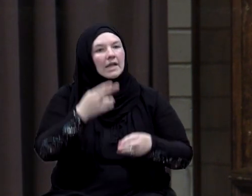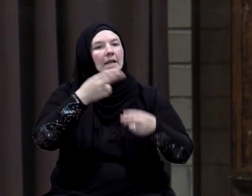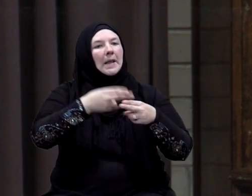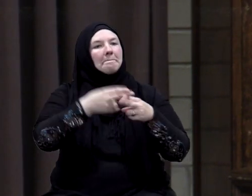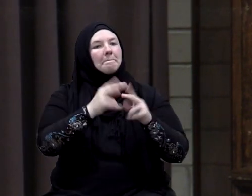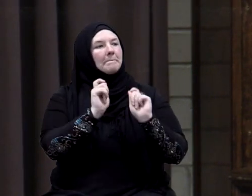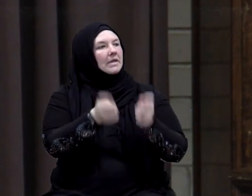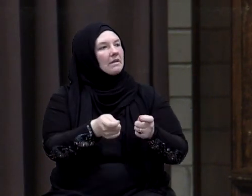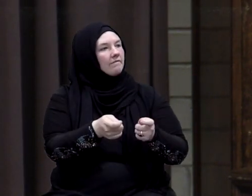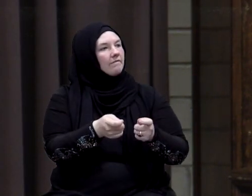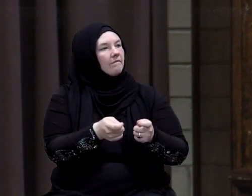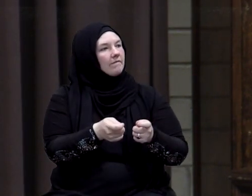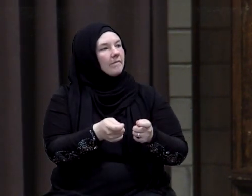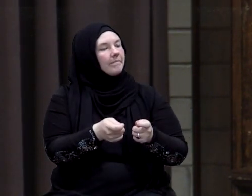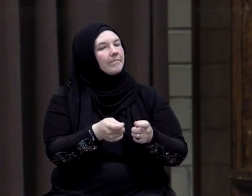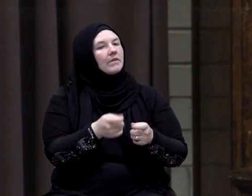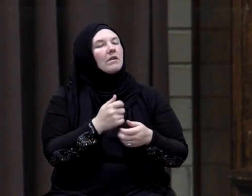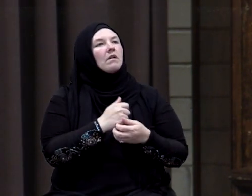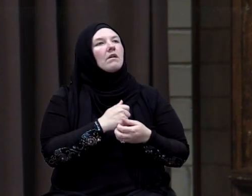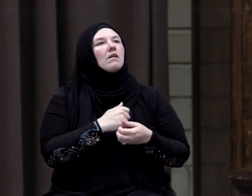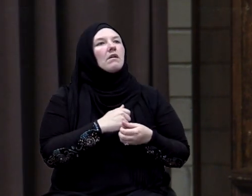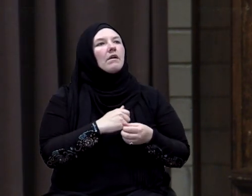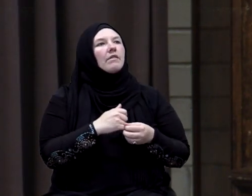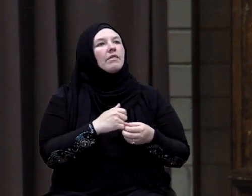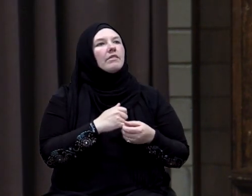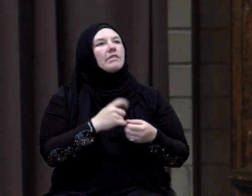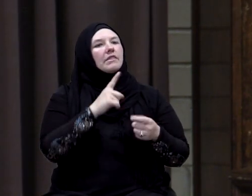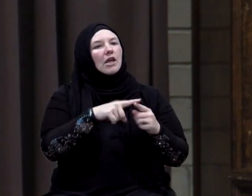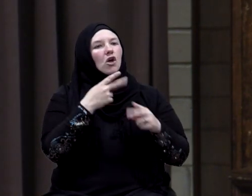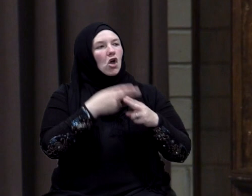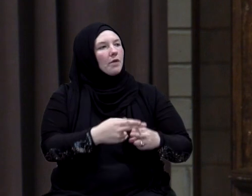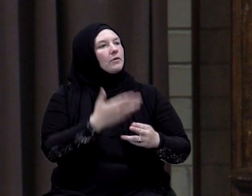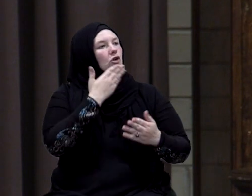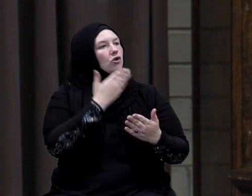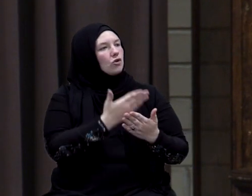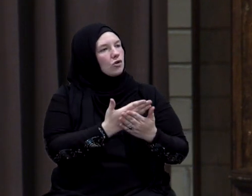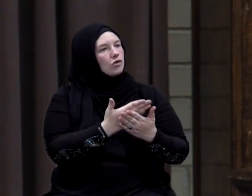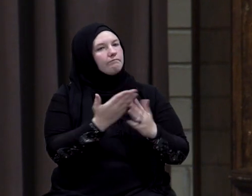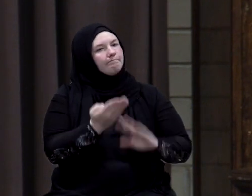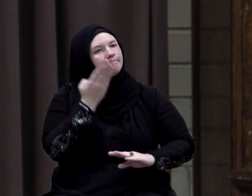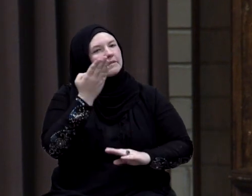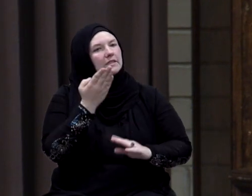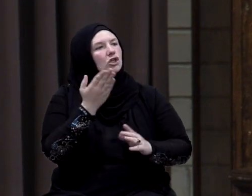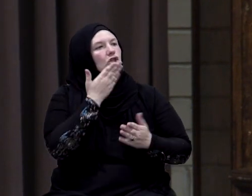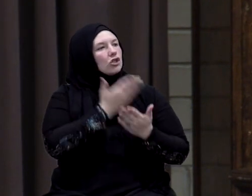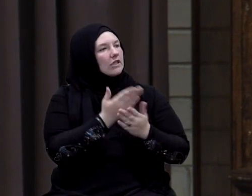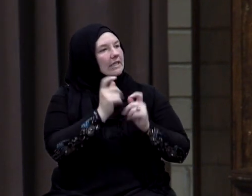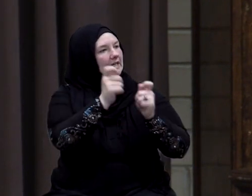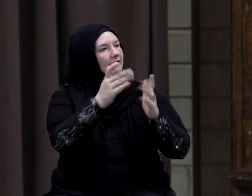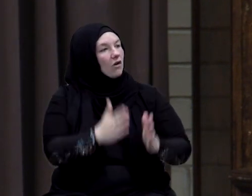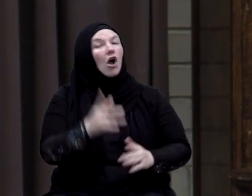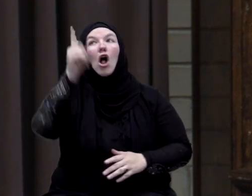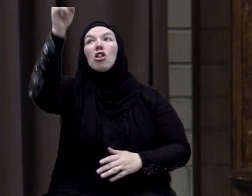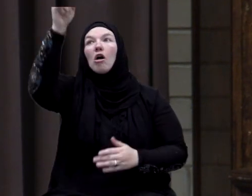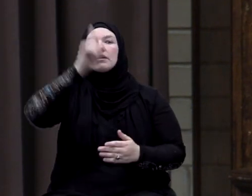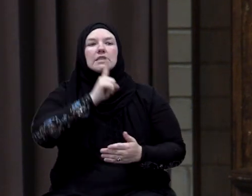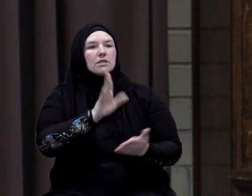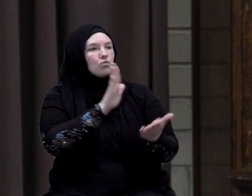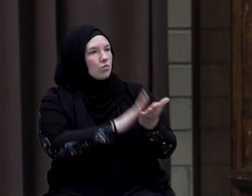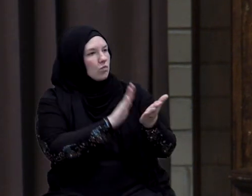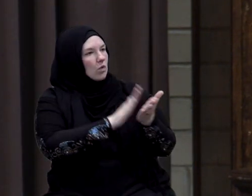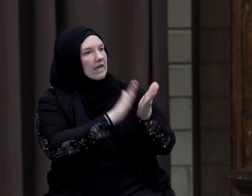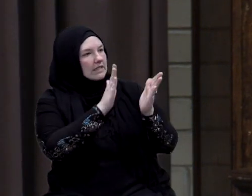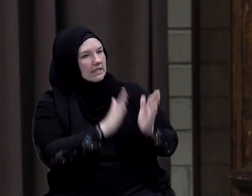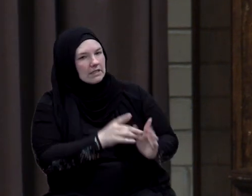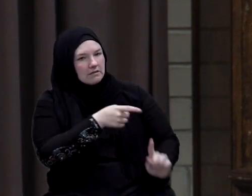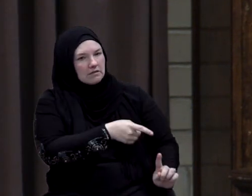رَحِيمٌ. This is a commendation of the Prophet sallallahu alaihi wasallam. So Allah is praising the Prophet